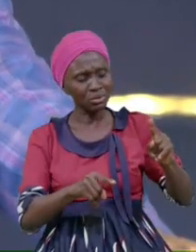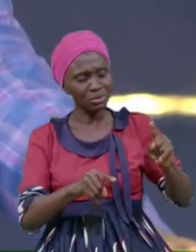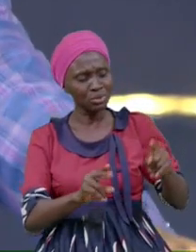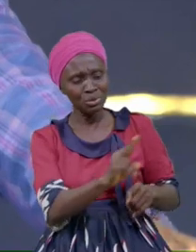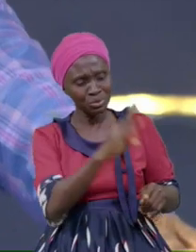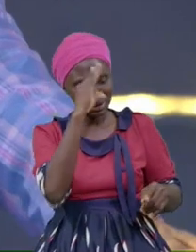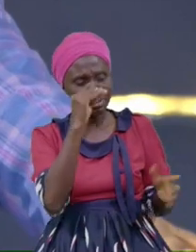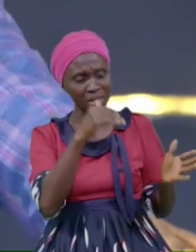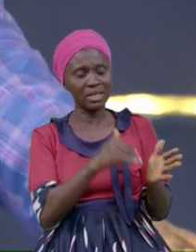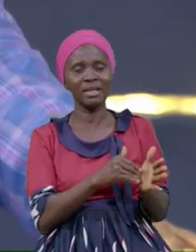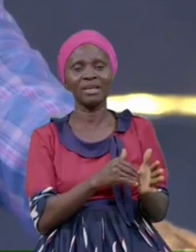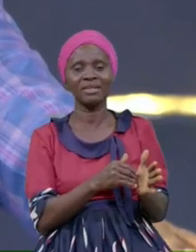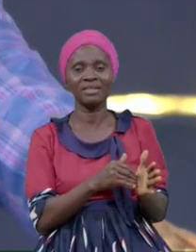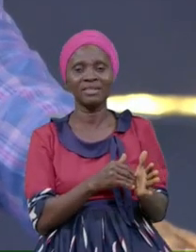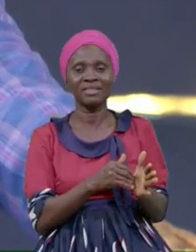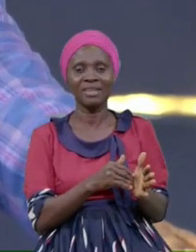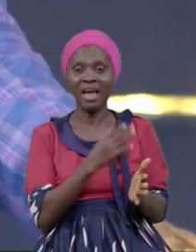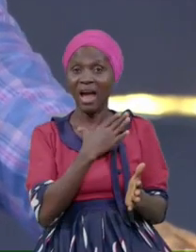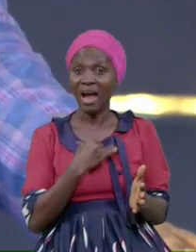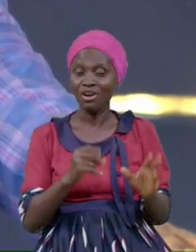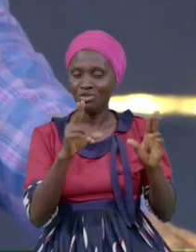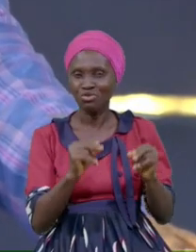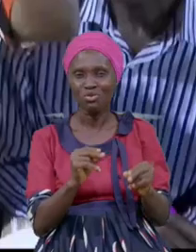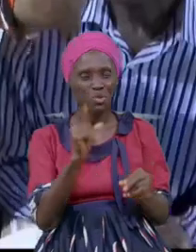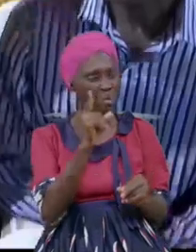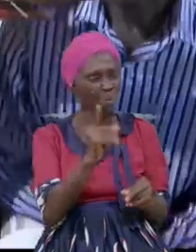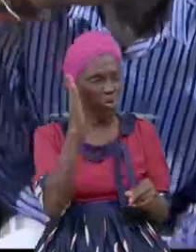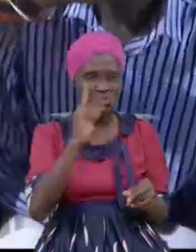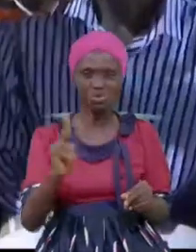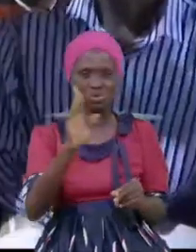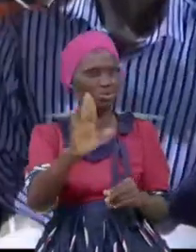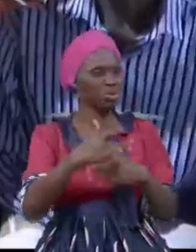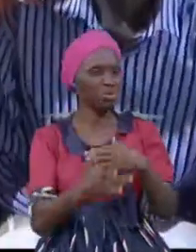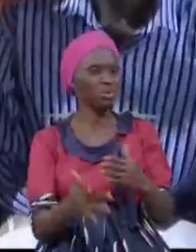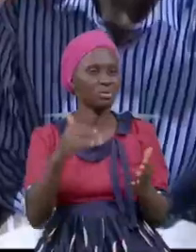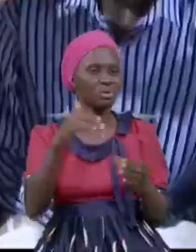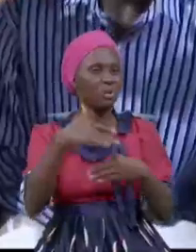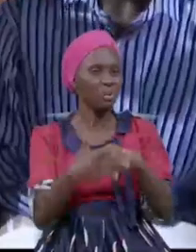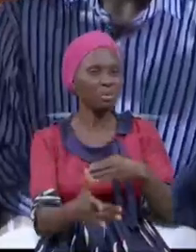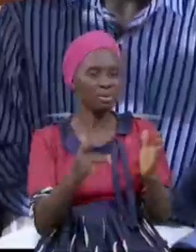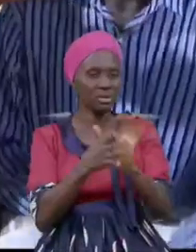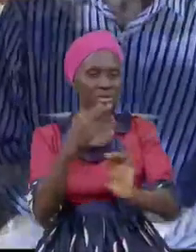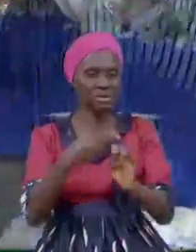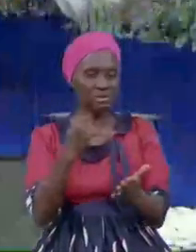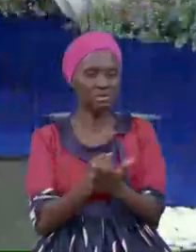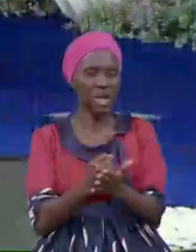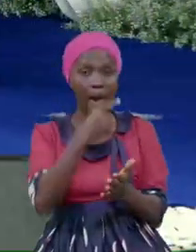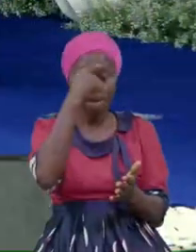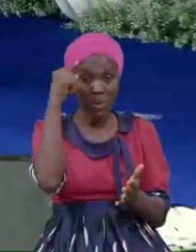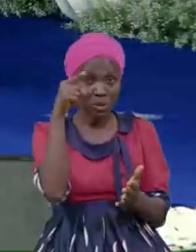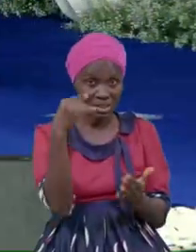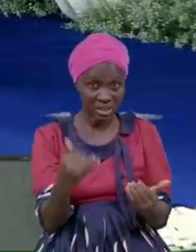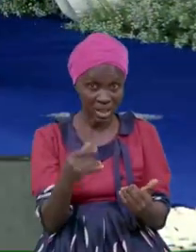l'utiliser. Et personne ne peut plus utiliser ton sang. Parce que maintenant, tu